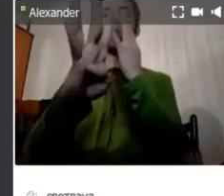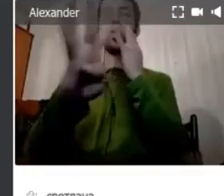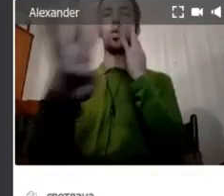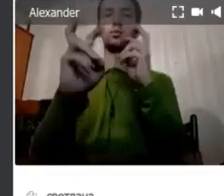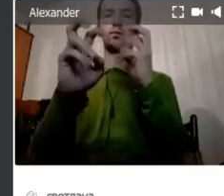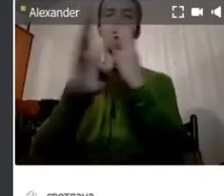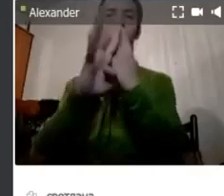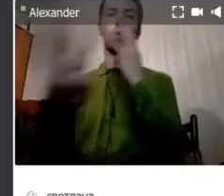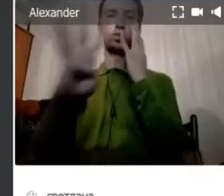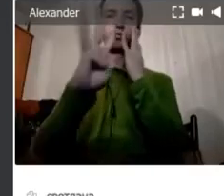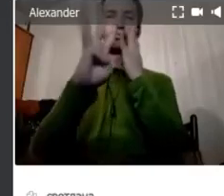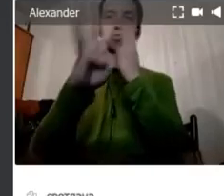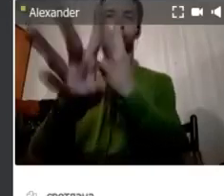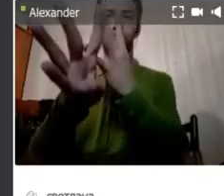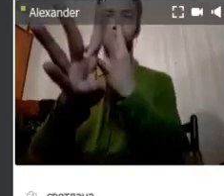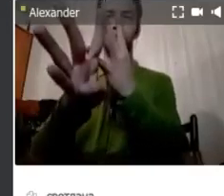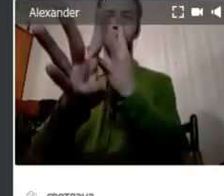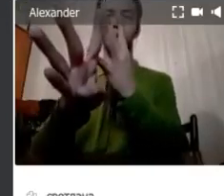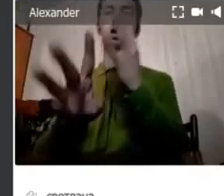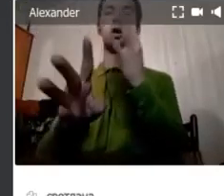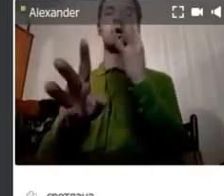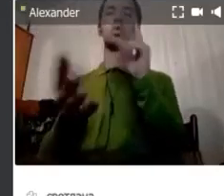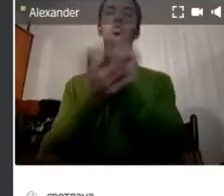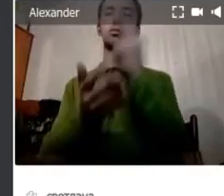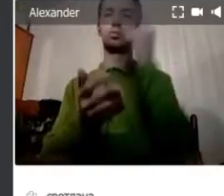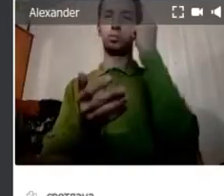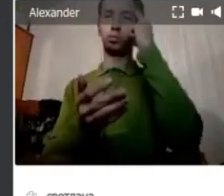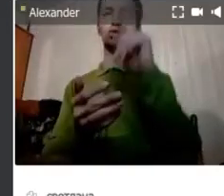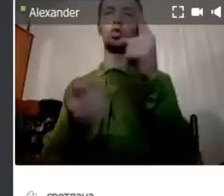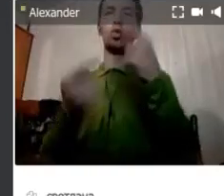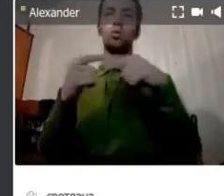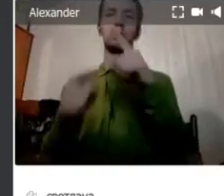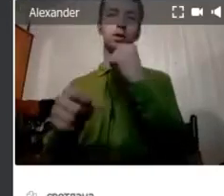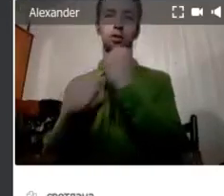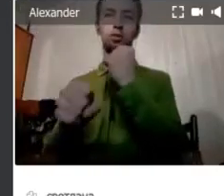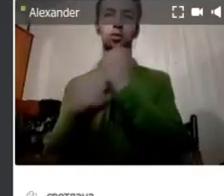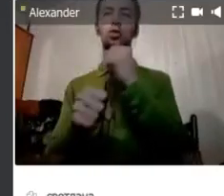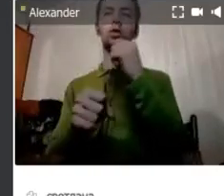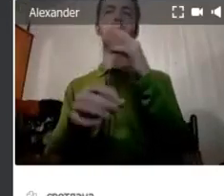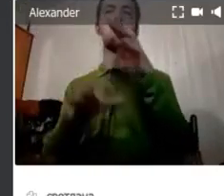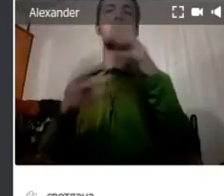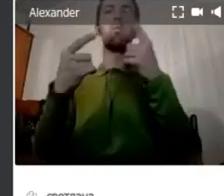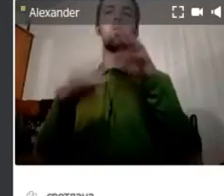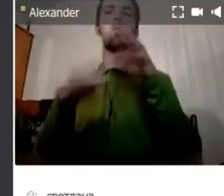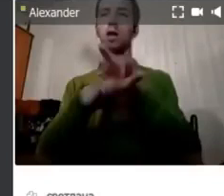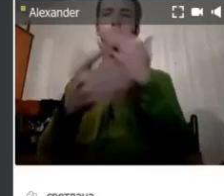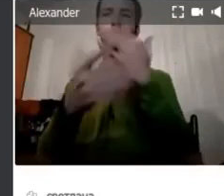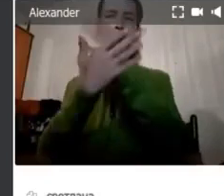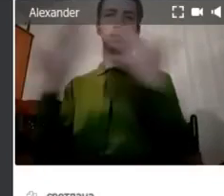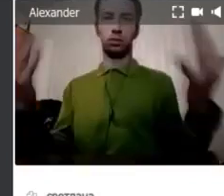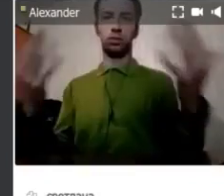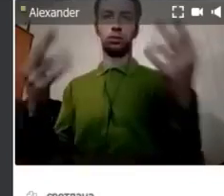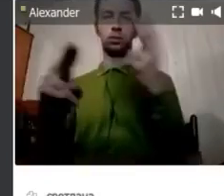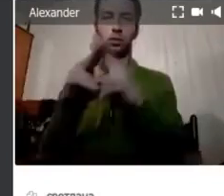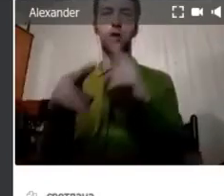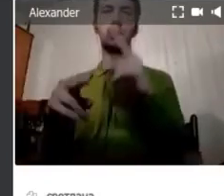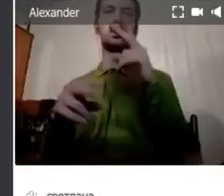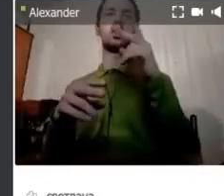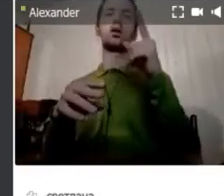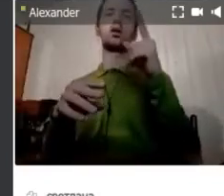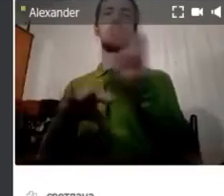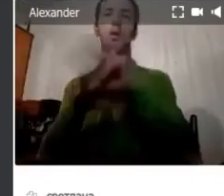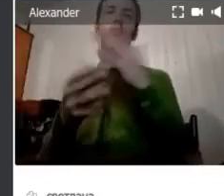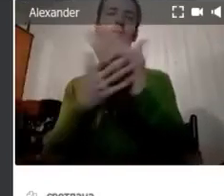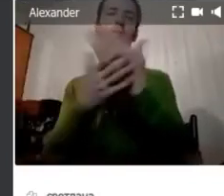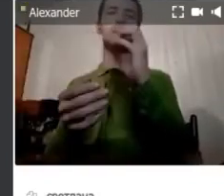Азии свой, разные банки. Но даже, скажем, если вам, скажем, выводят деньги через банк